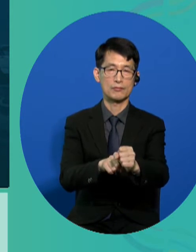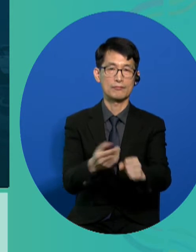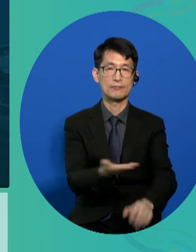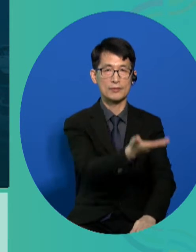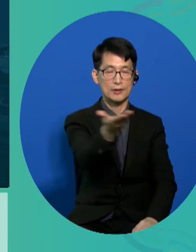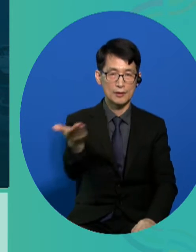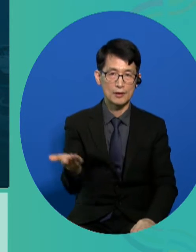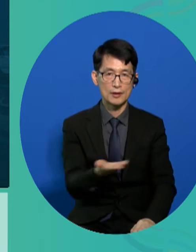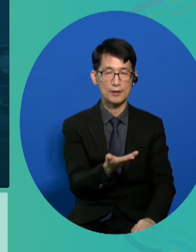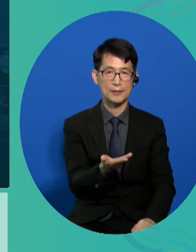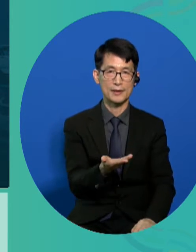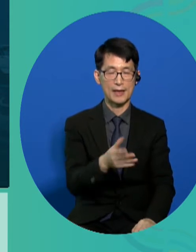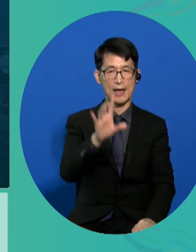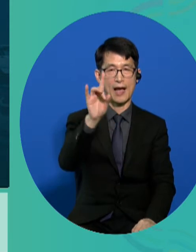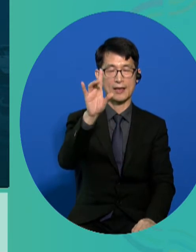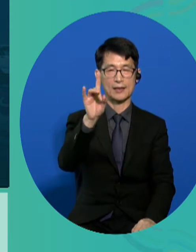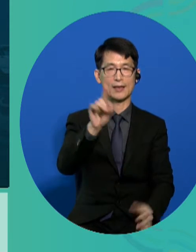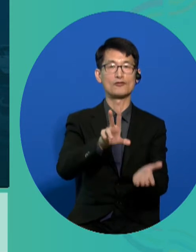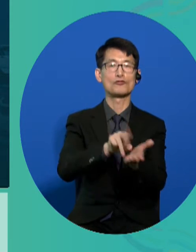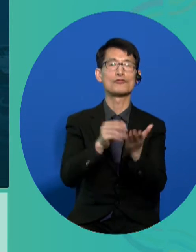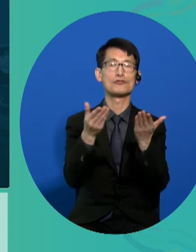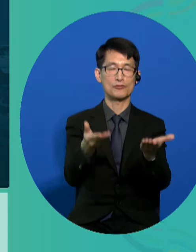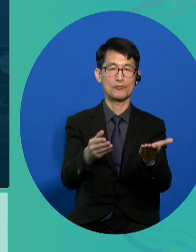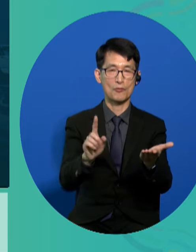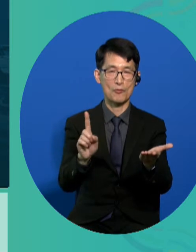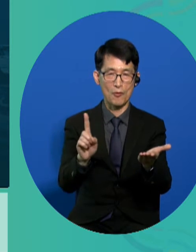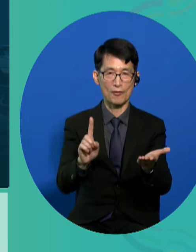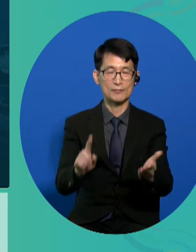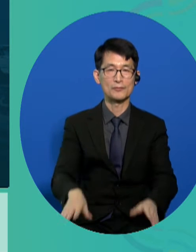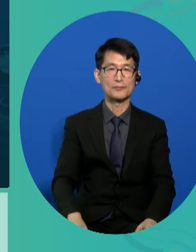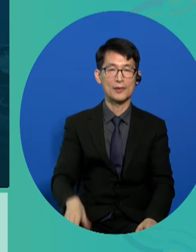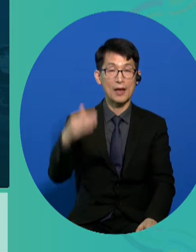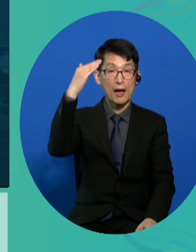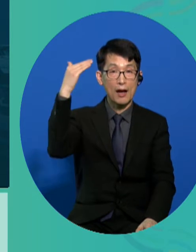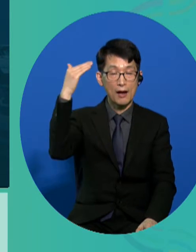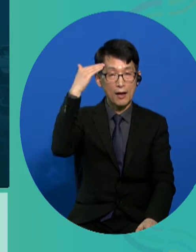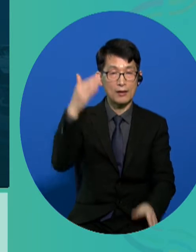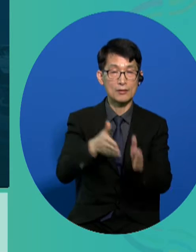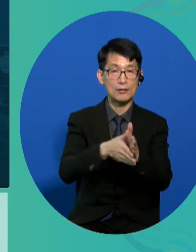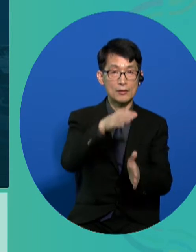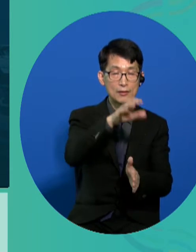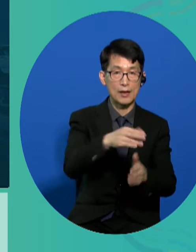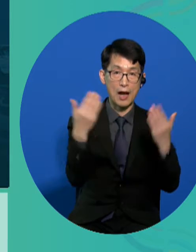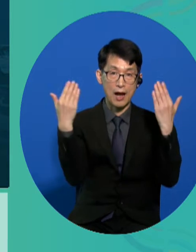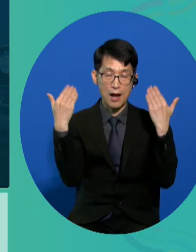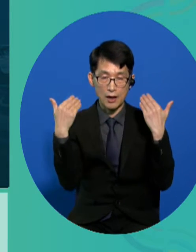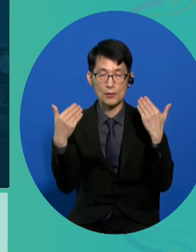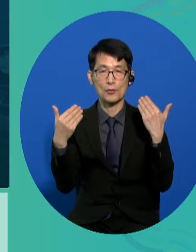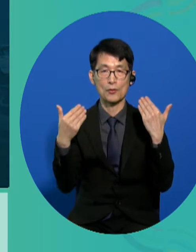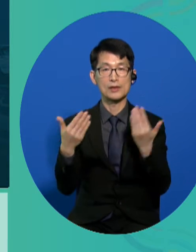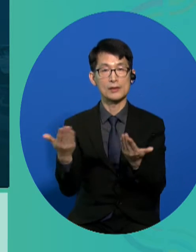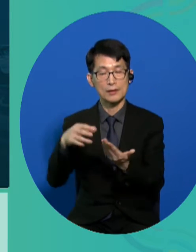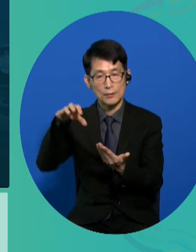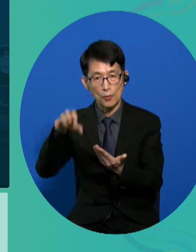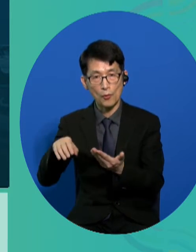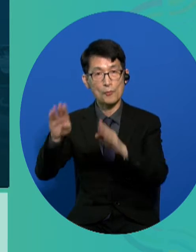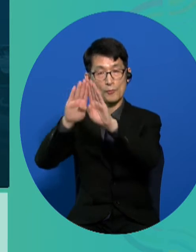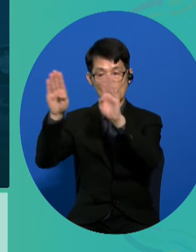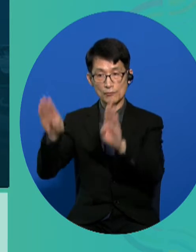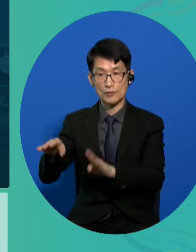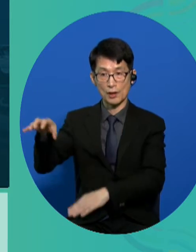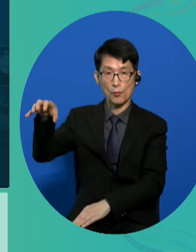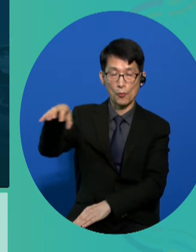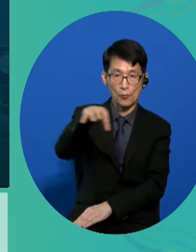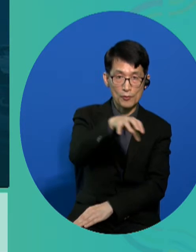하나의 도전 과제를 제시하며 제 발표를 마치고자 합니다. 한국의 도시, 법원, 학교, 직장, 박물관, 즉 여러분